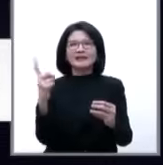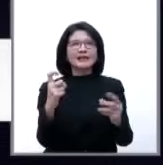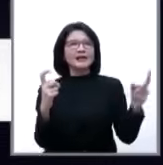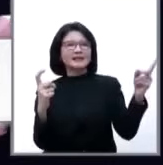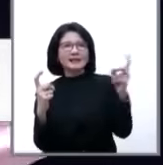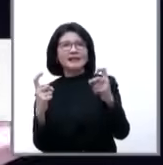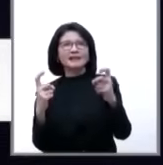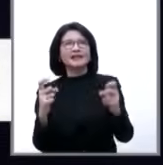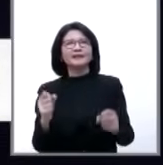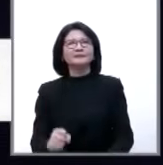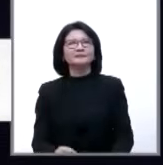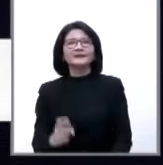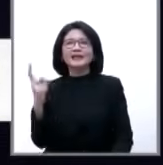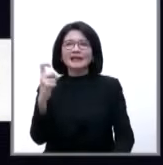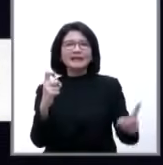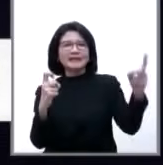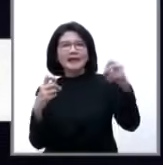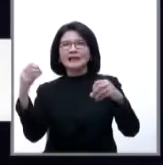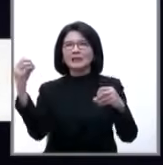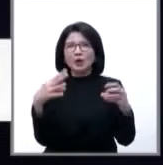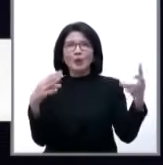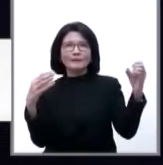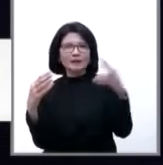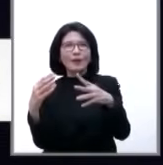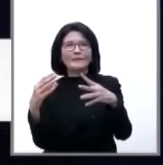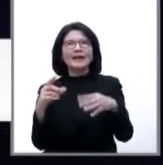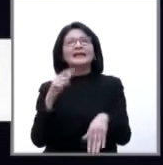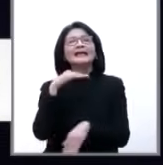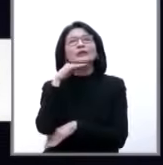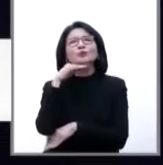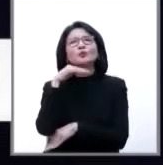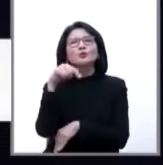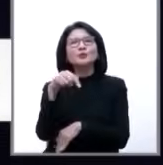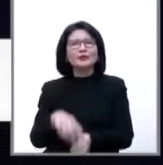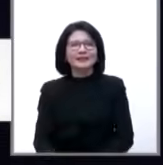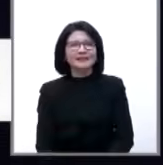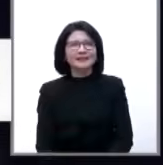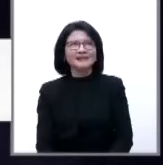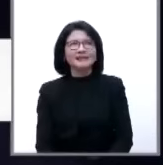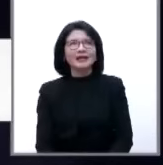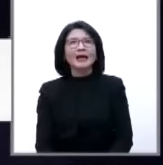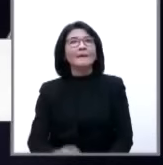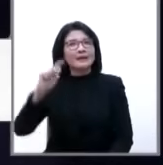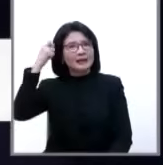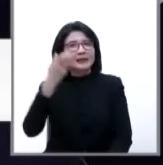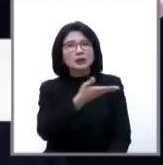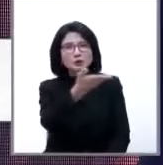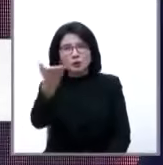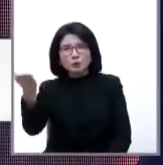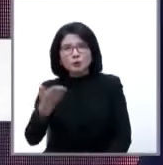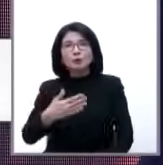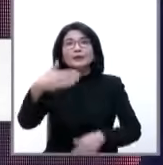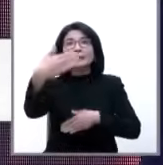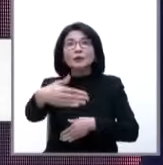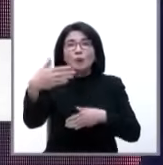jawab ini mungkin adalah segmen yang paling dinanti Oleh karena itu kami Ingatkan sekali lagi kepada seluruh hadirin yang ada di